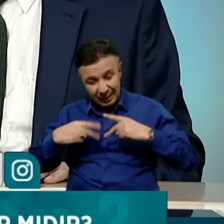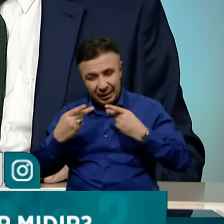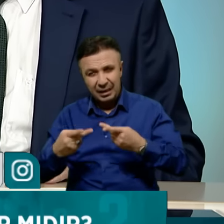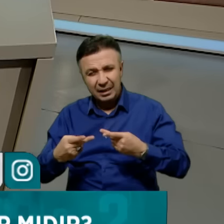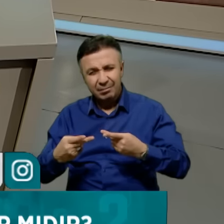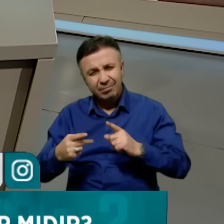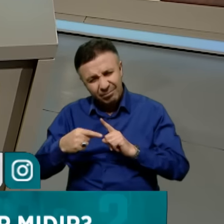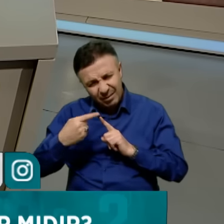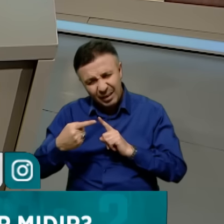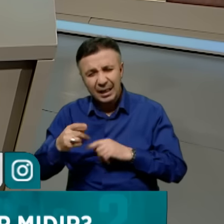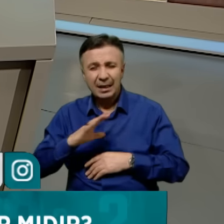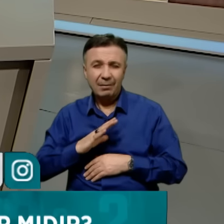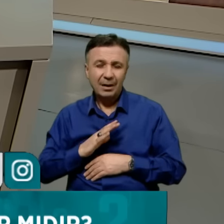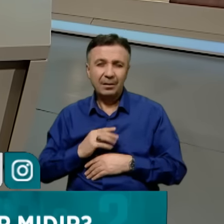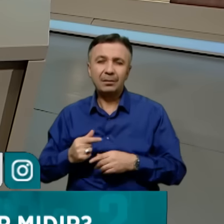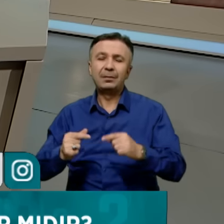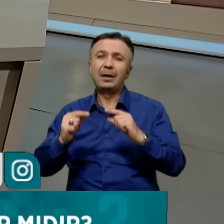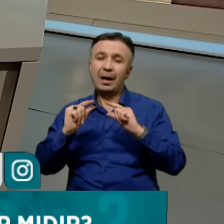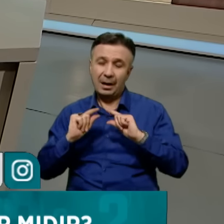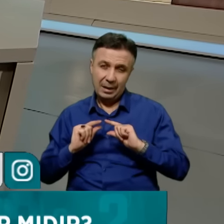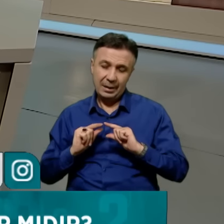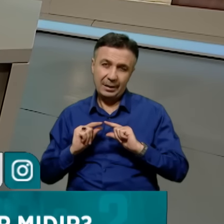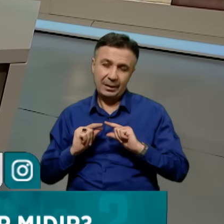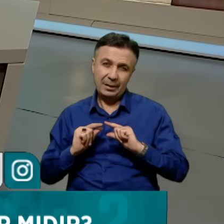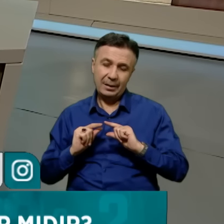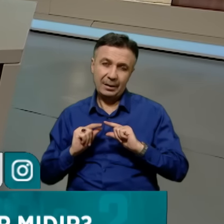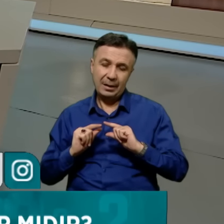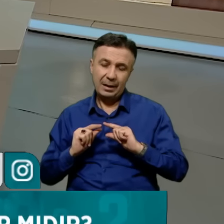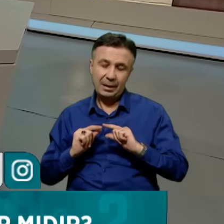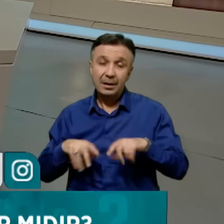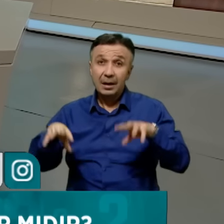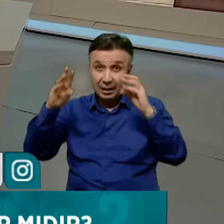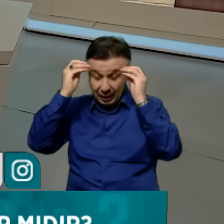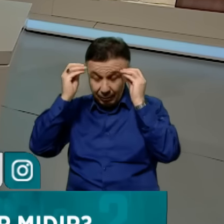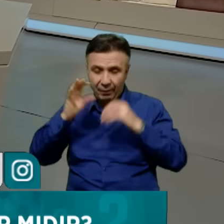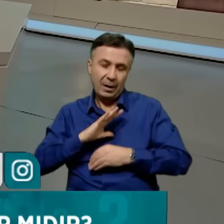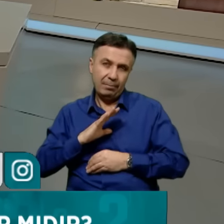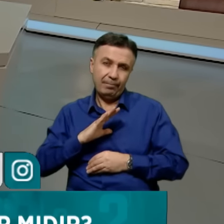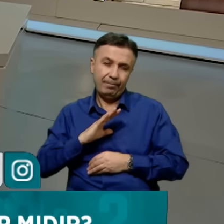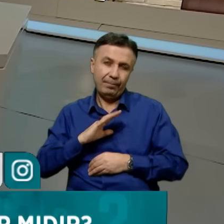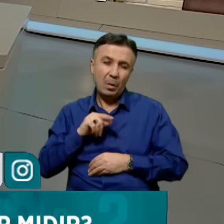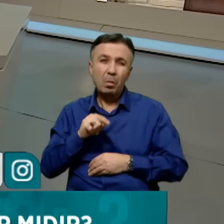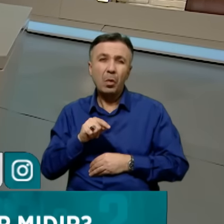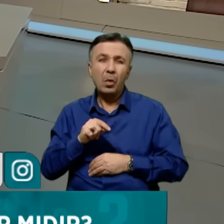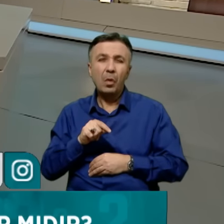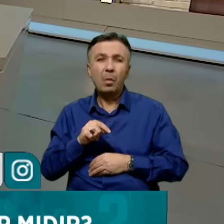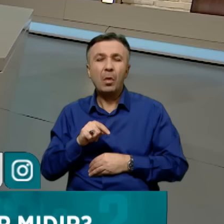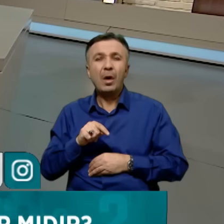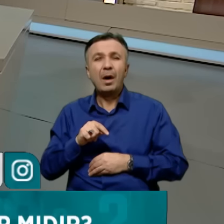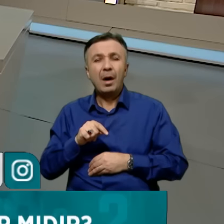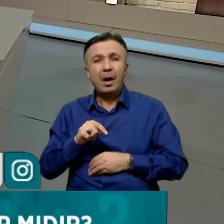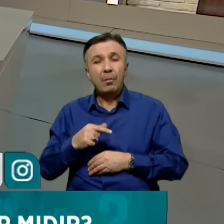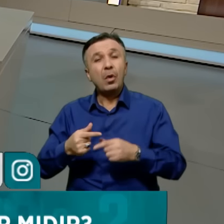var hadis usulü denen bir ilim var hadis usulü yani Bu hadis usulü